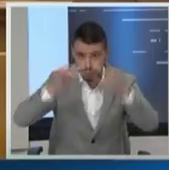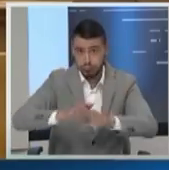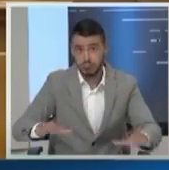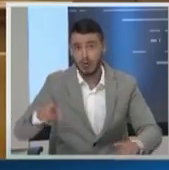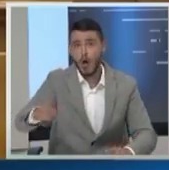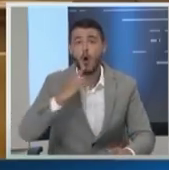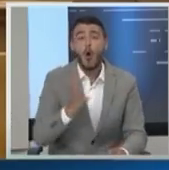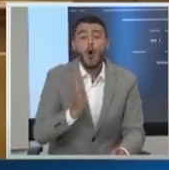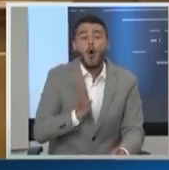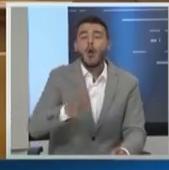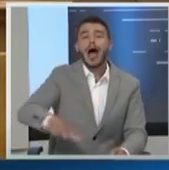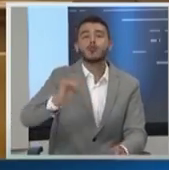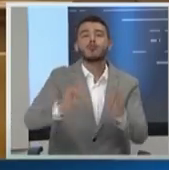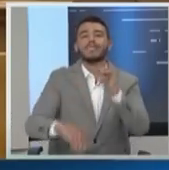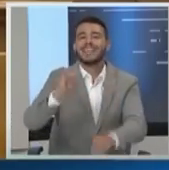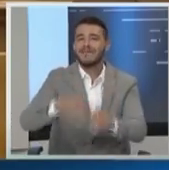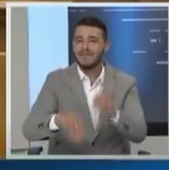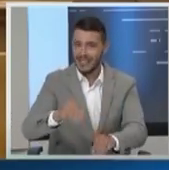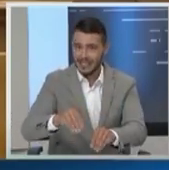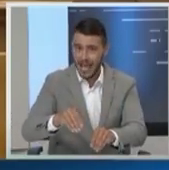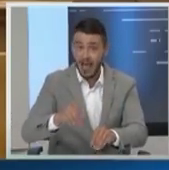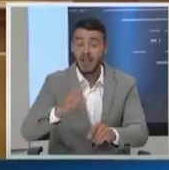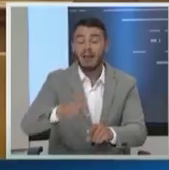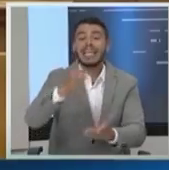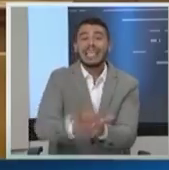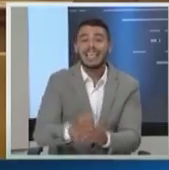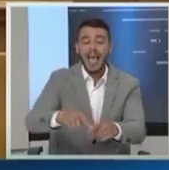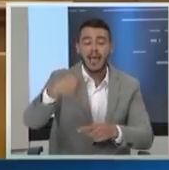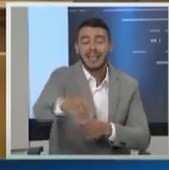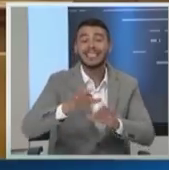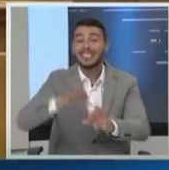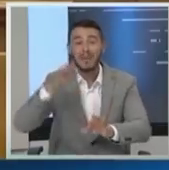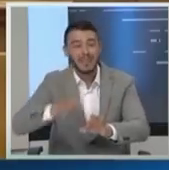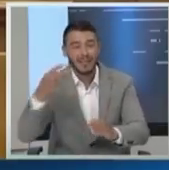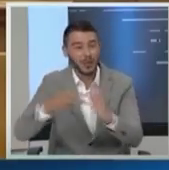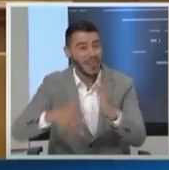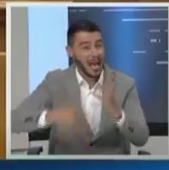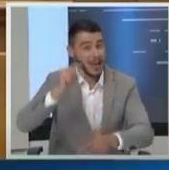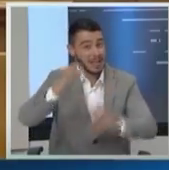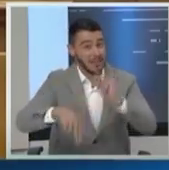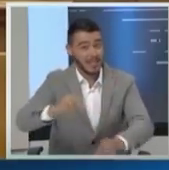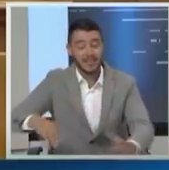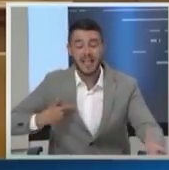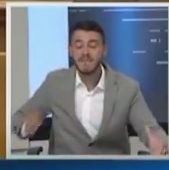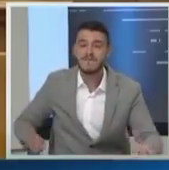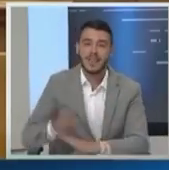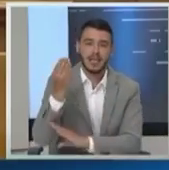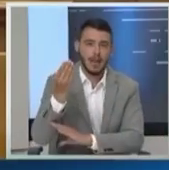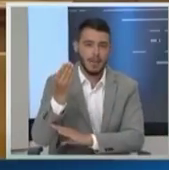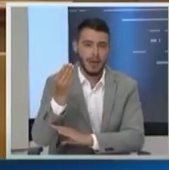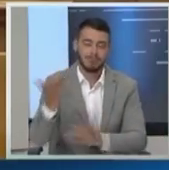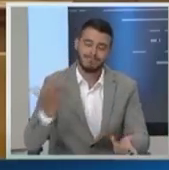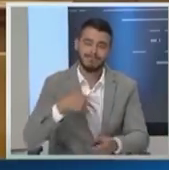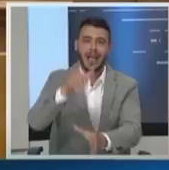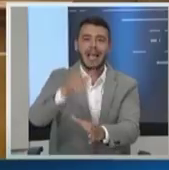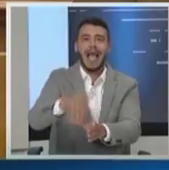2015, αλλά ψήφισε και το Σεπτέμβρη του 2015. Μην το ξεχνάτε αυτό. Και η τιμιγορία του εκφράστηκε στις κάλπες